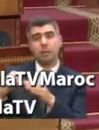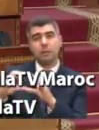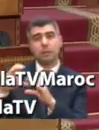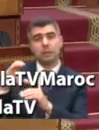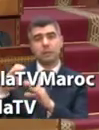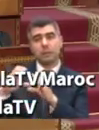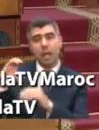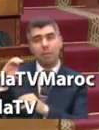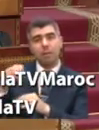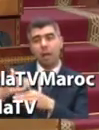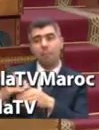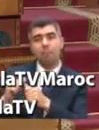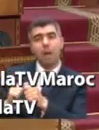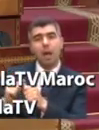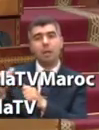كتبقى منعدمة.